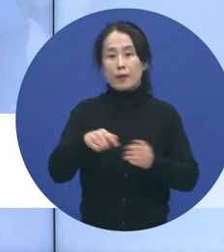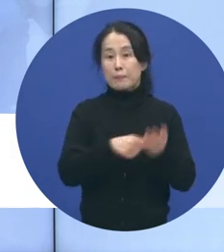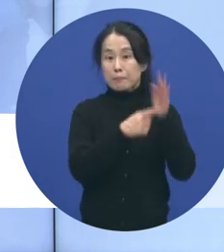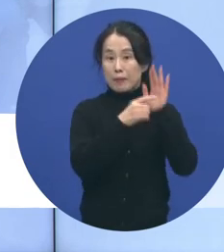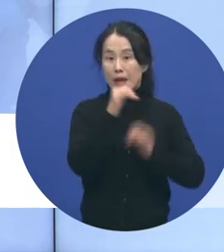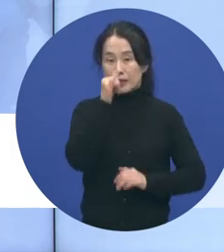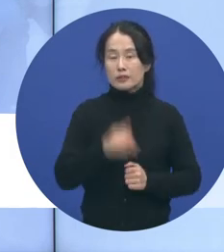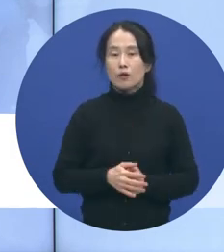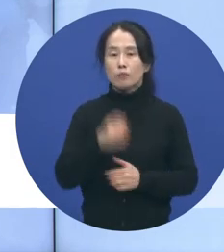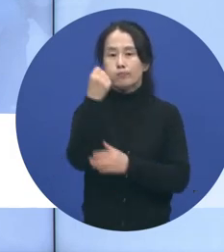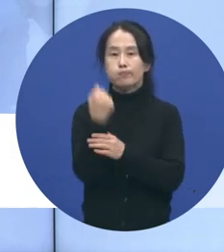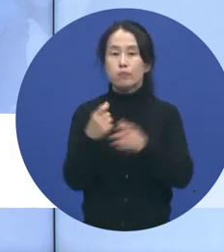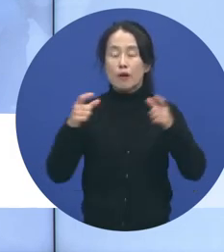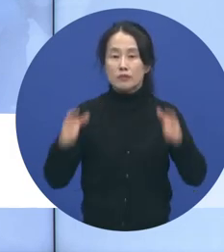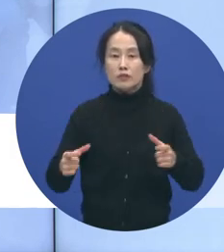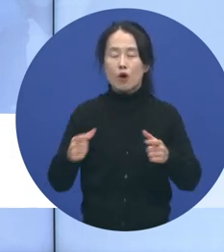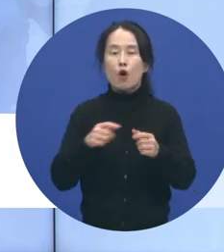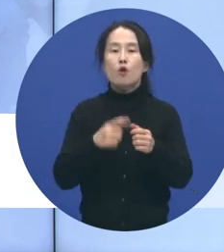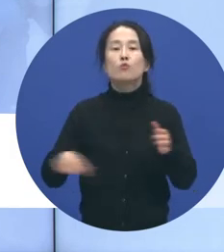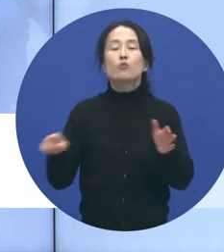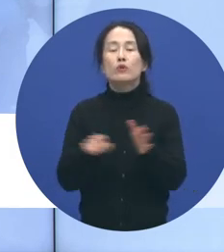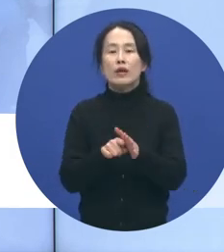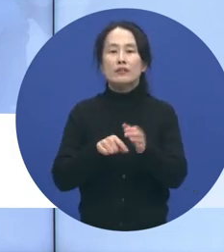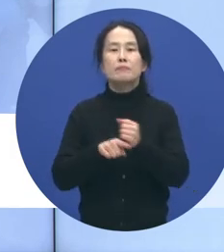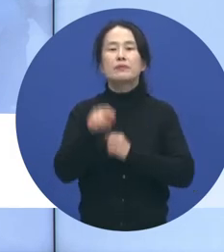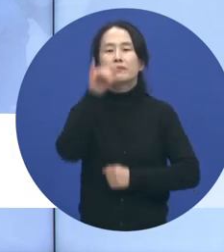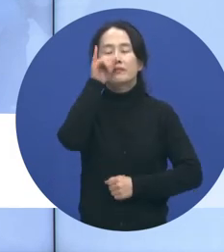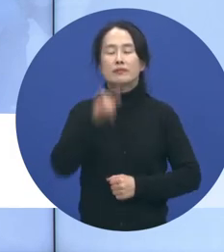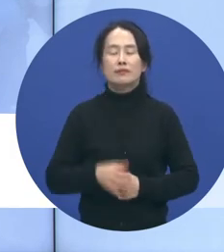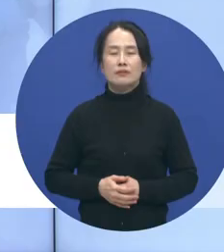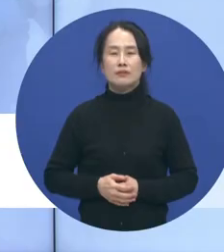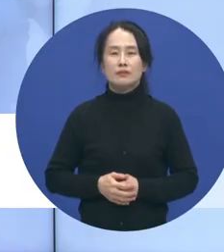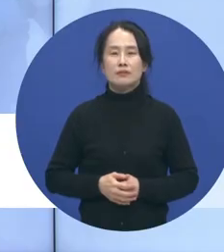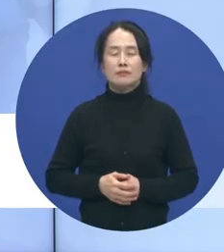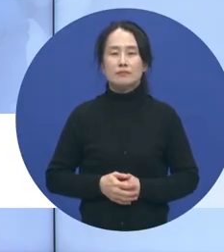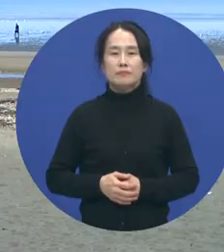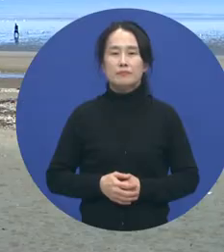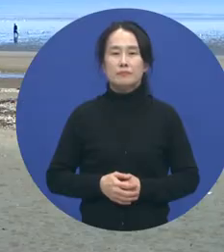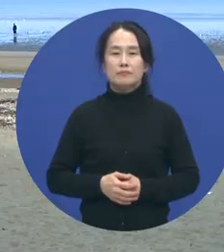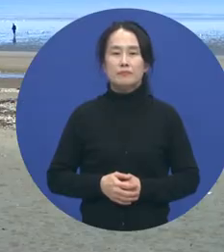목소리를 담았다는 점에서 의미가 큽니다. 자세한 내용 정리해봤습니다.